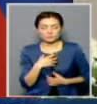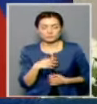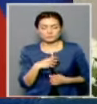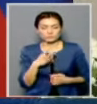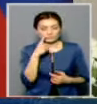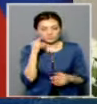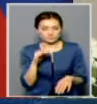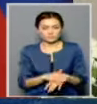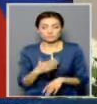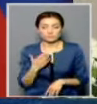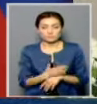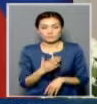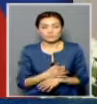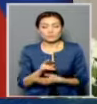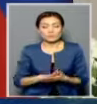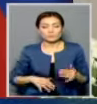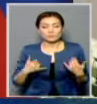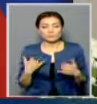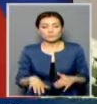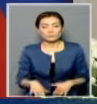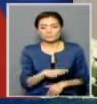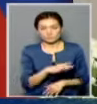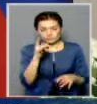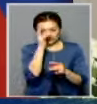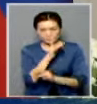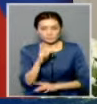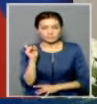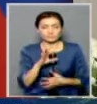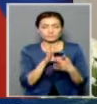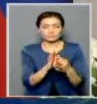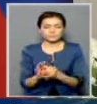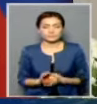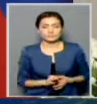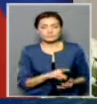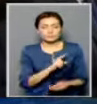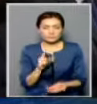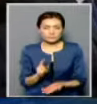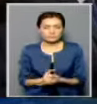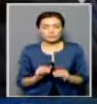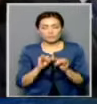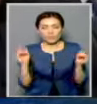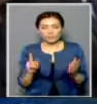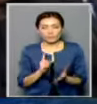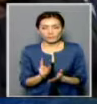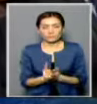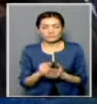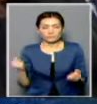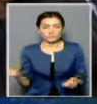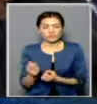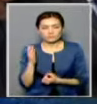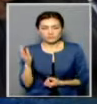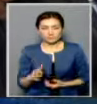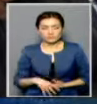жатқанына көз жеткіземін. Тіпті таң қаламын. Мәдени-гуманитарлық ынтымақтастықты міндетті түрде дамыту керек деген пікіріңізді